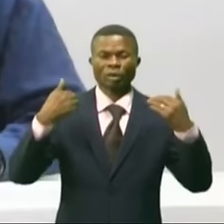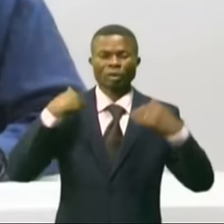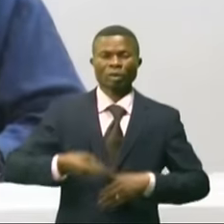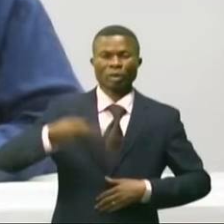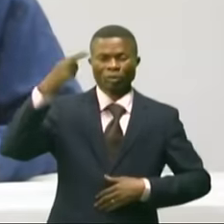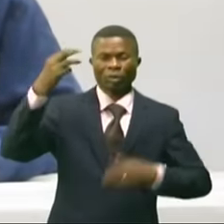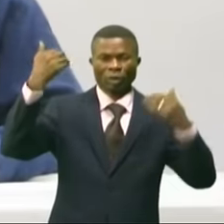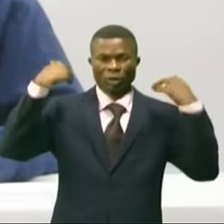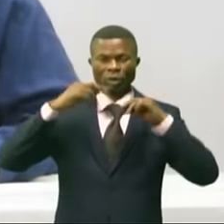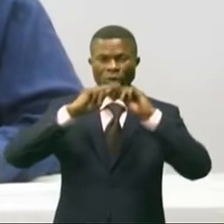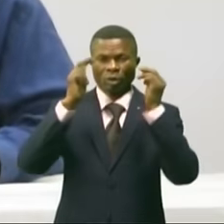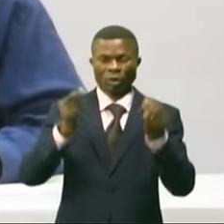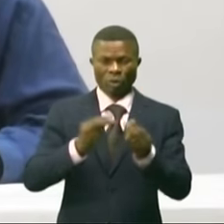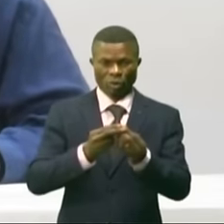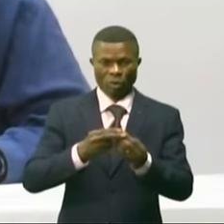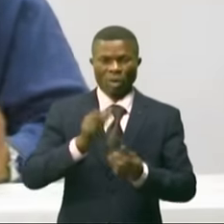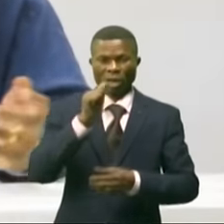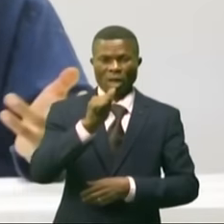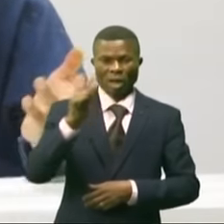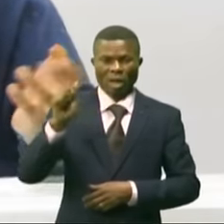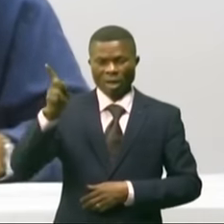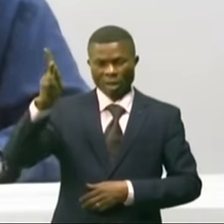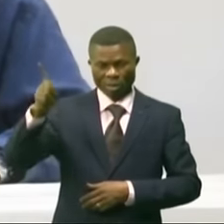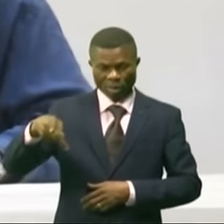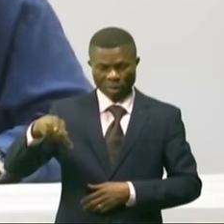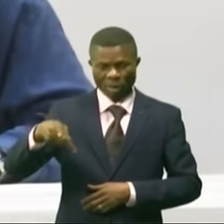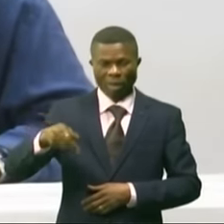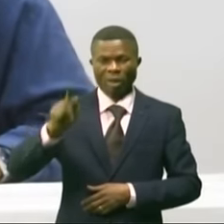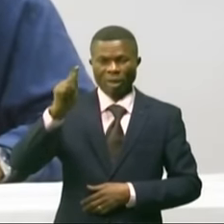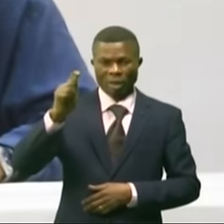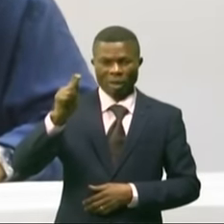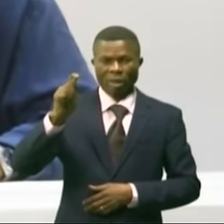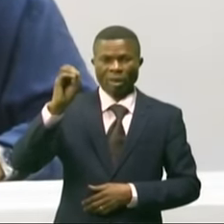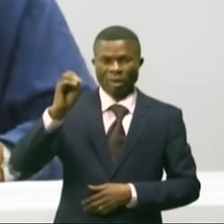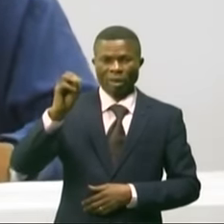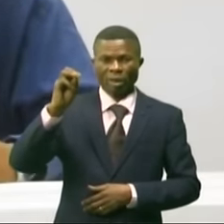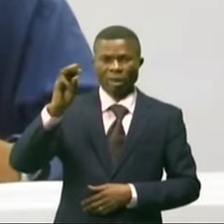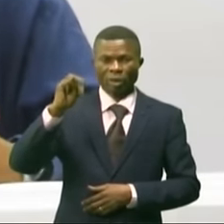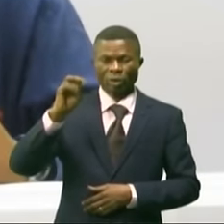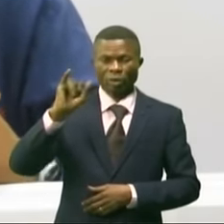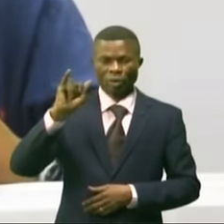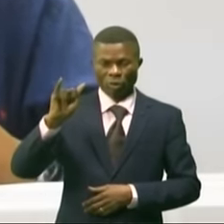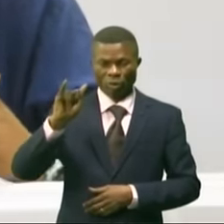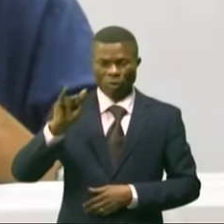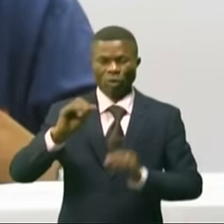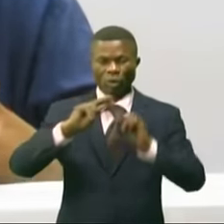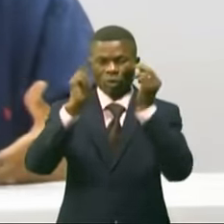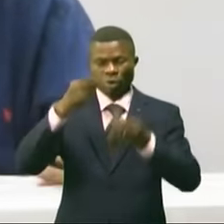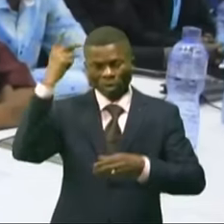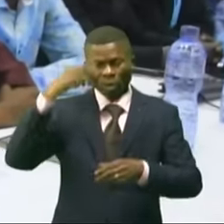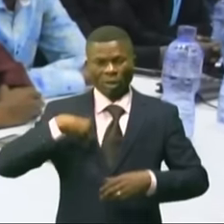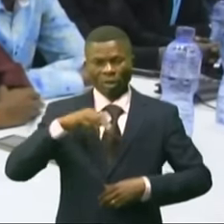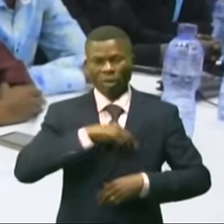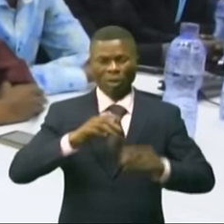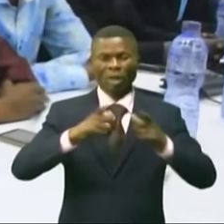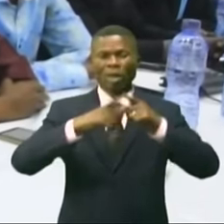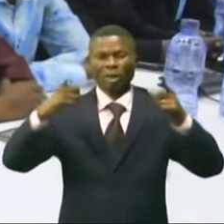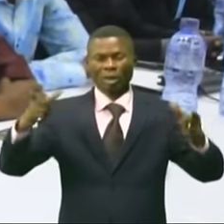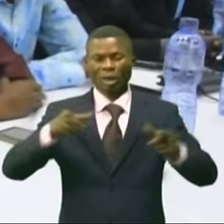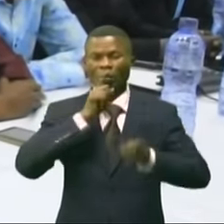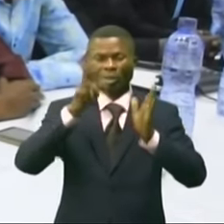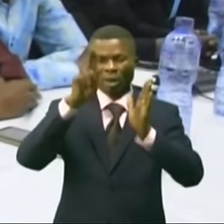l'autorité morale de la p aaap Tony kuikou le président des regroupement politiques les membres élargis aux